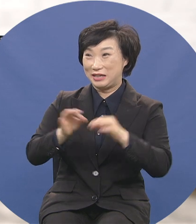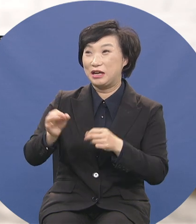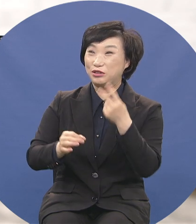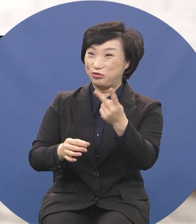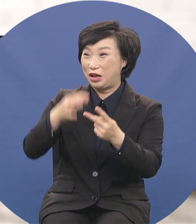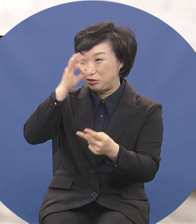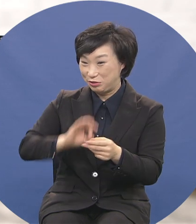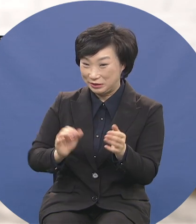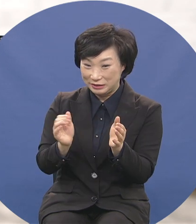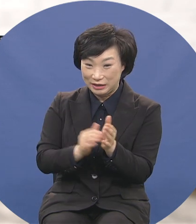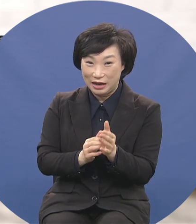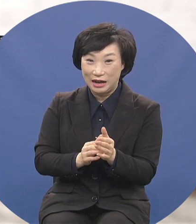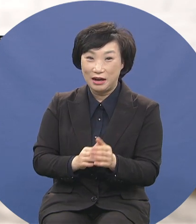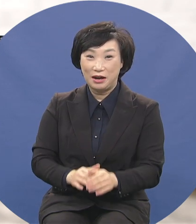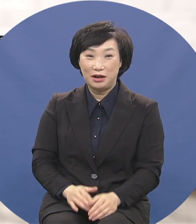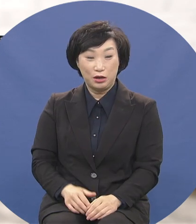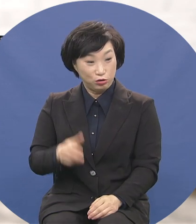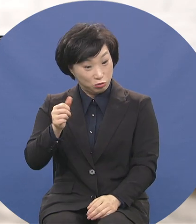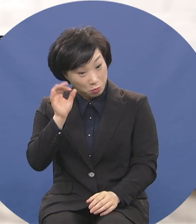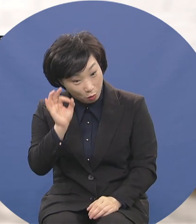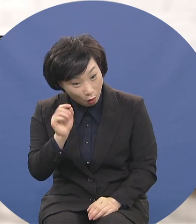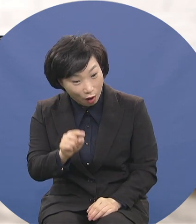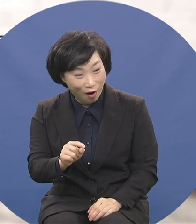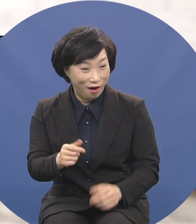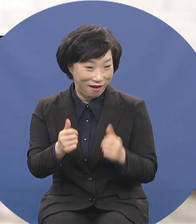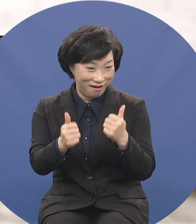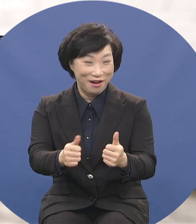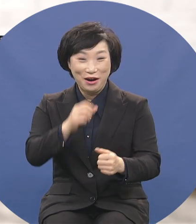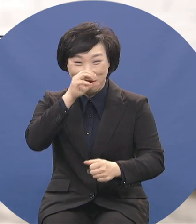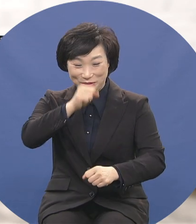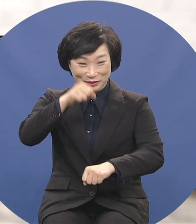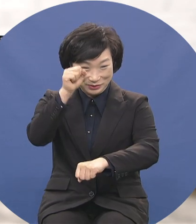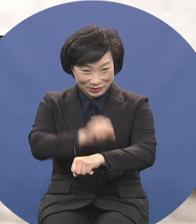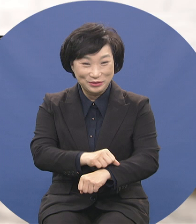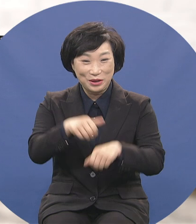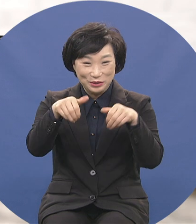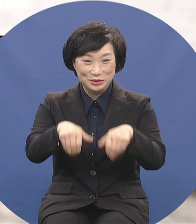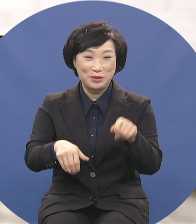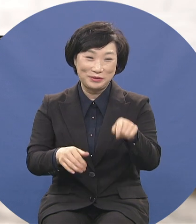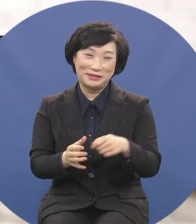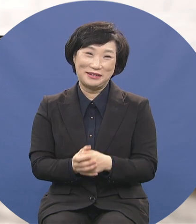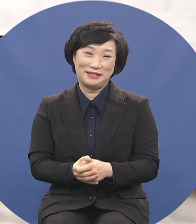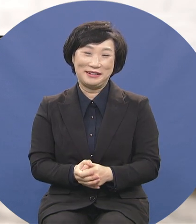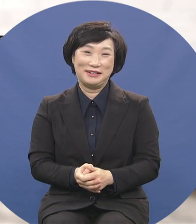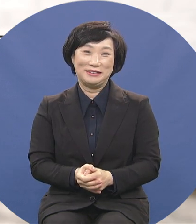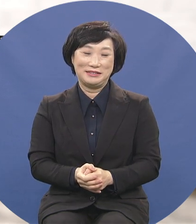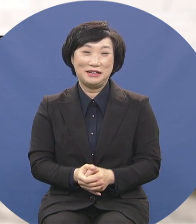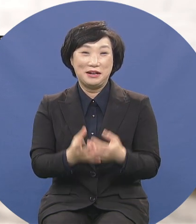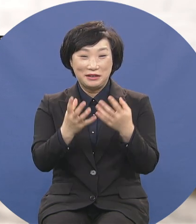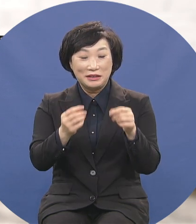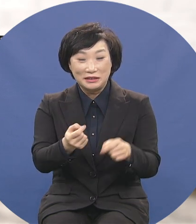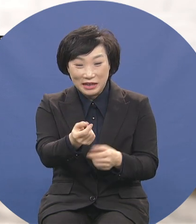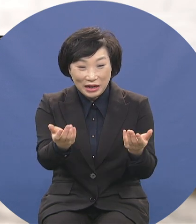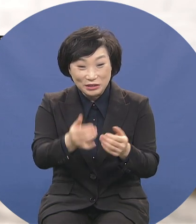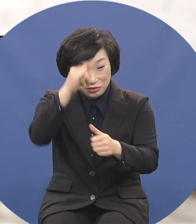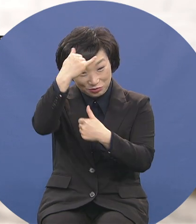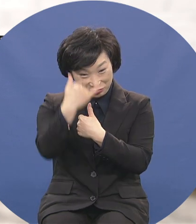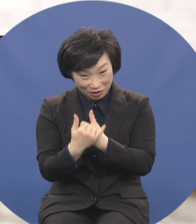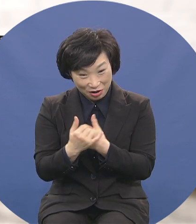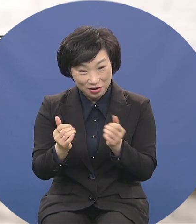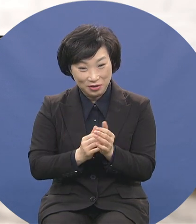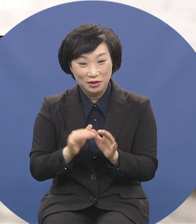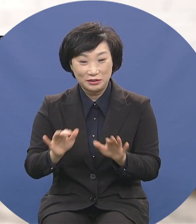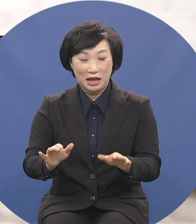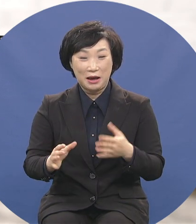2달란트를 남겼나이다. 그 주인이 이르되 잘하였도다 착하고 충성된 종아, 내가 작은 일에